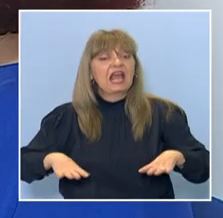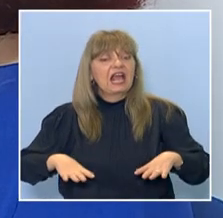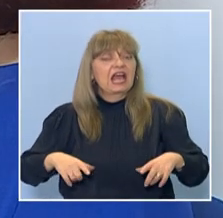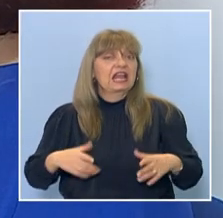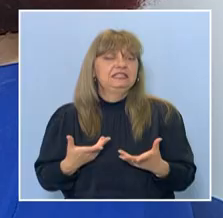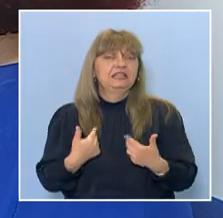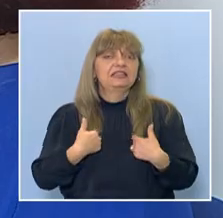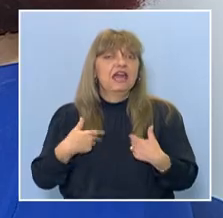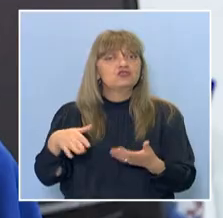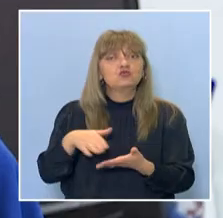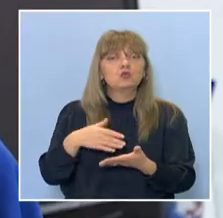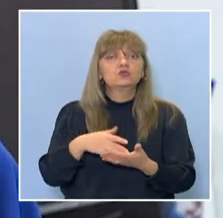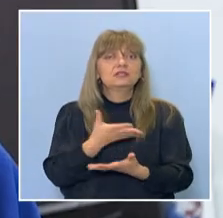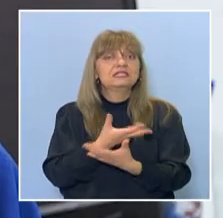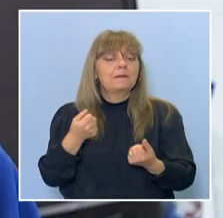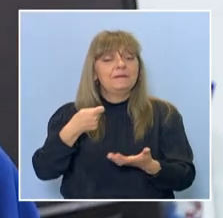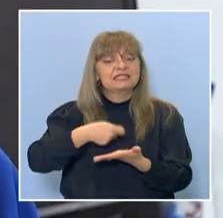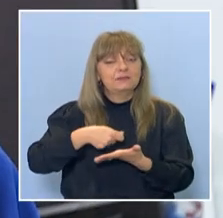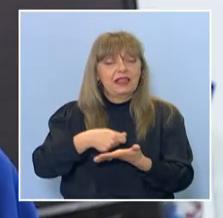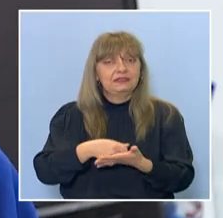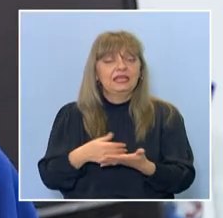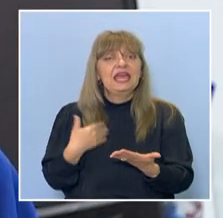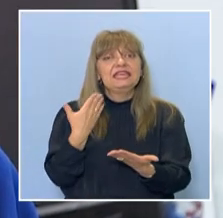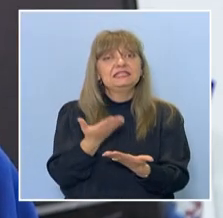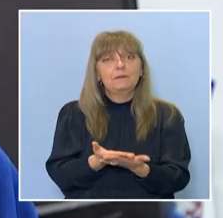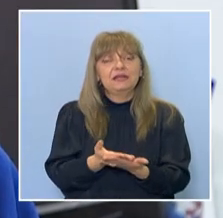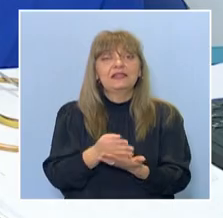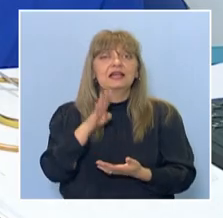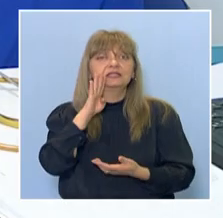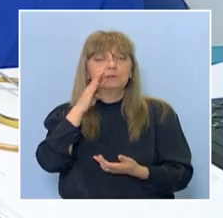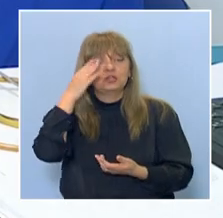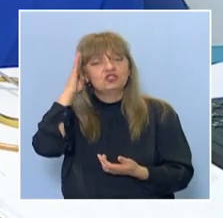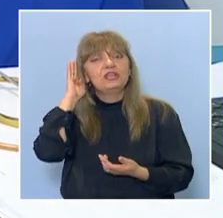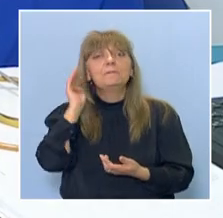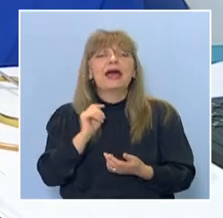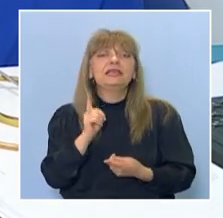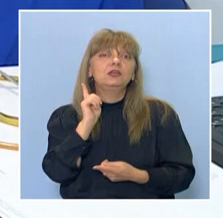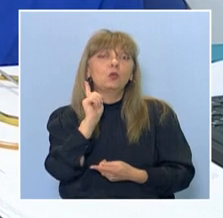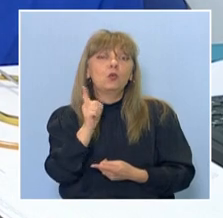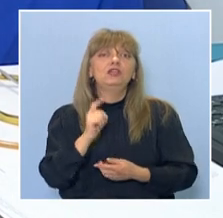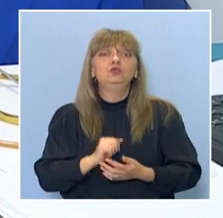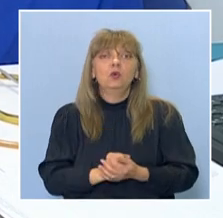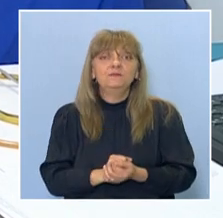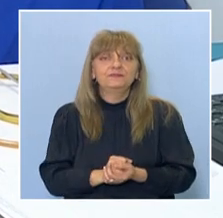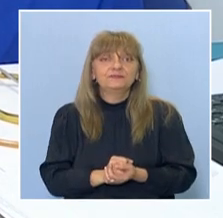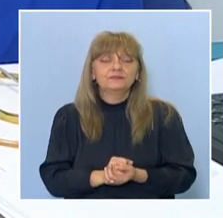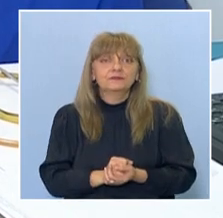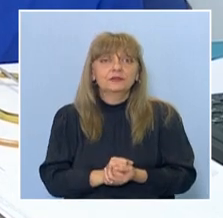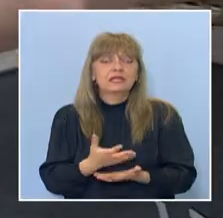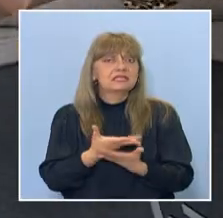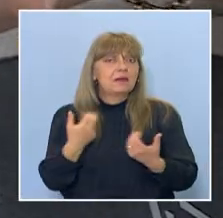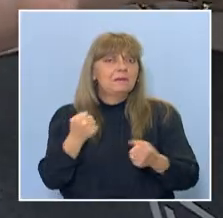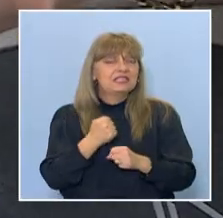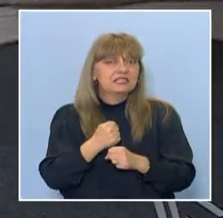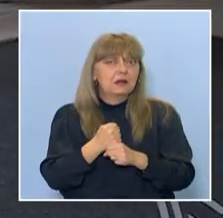са напълно безплатни и се предоставят на родители, които са